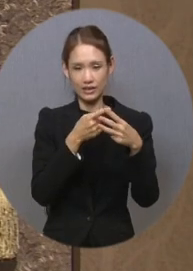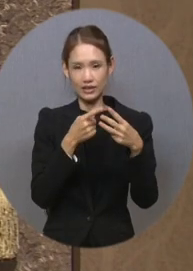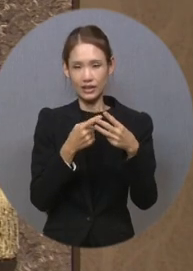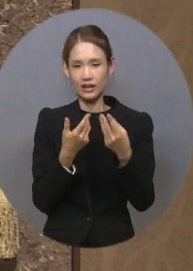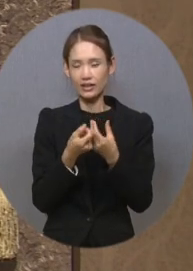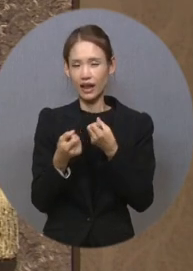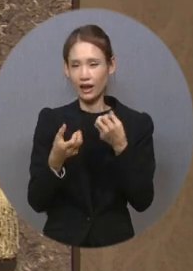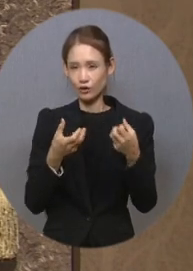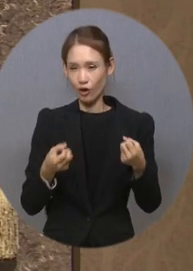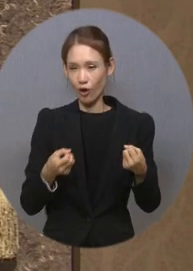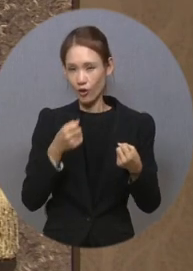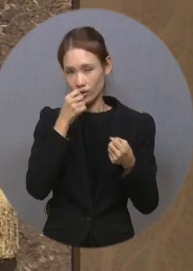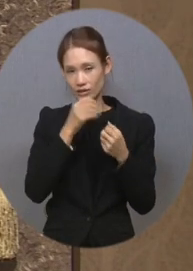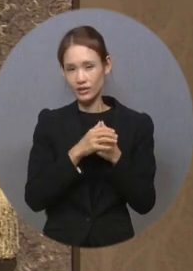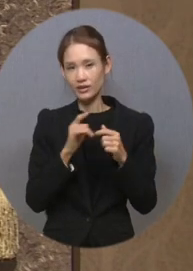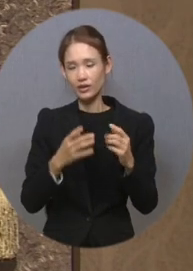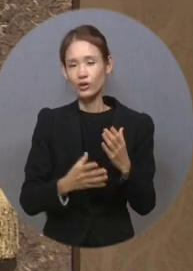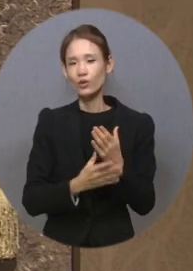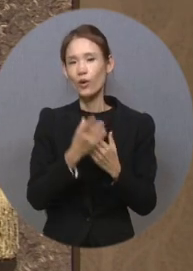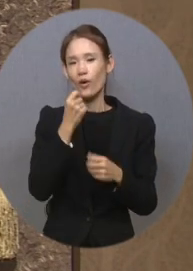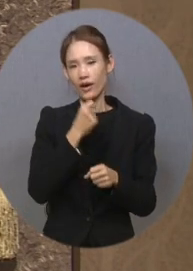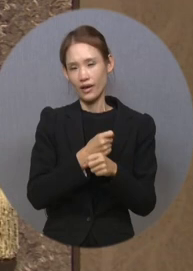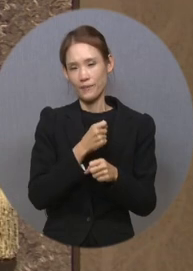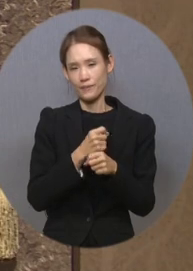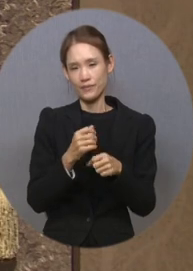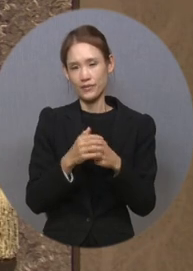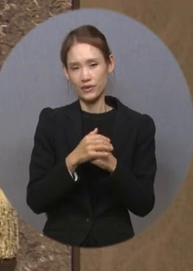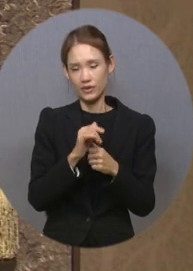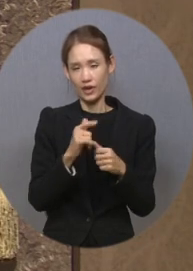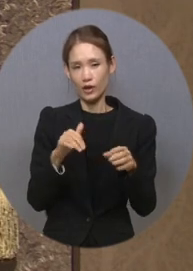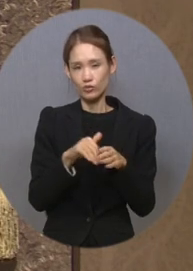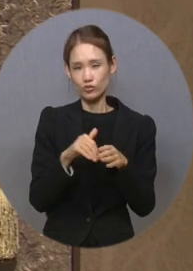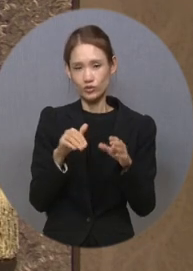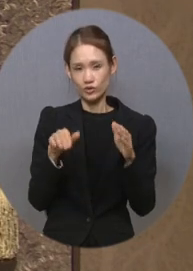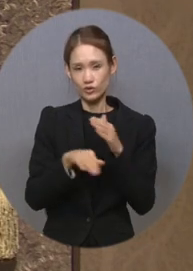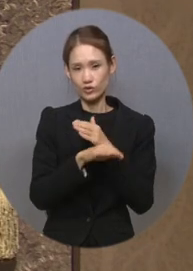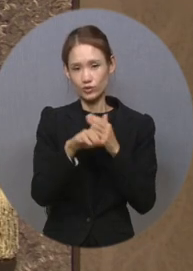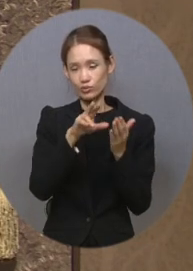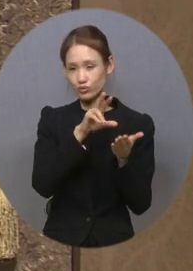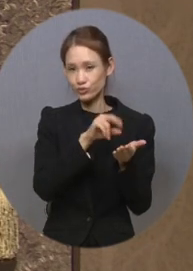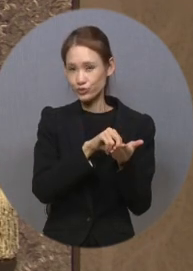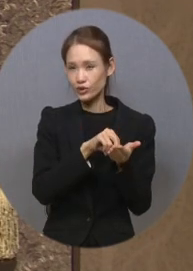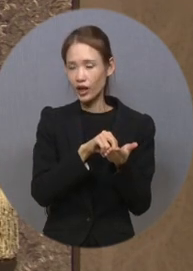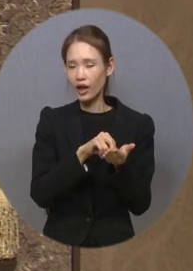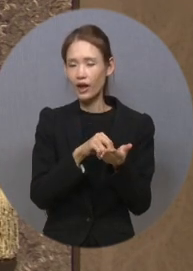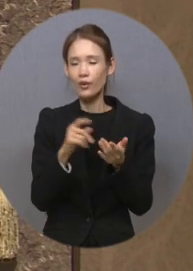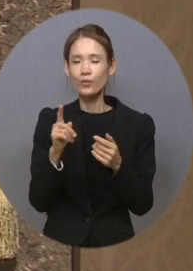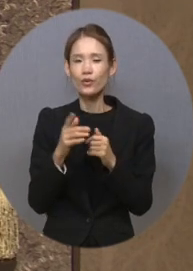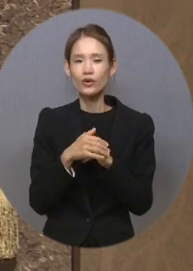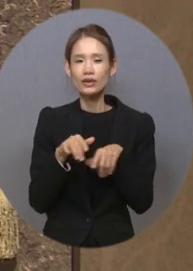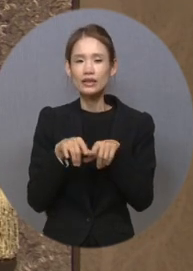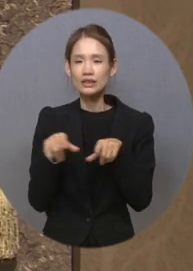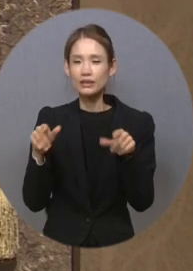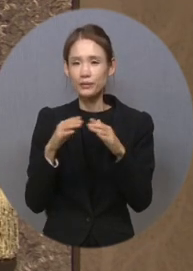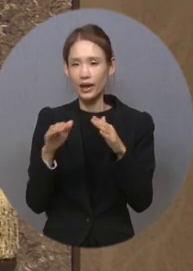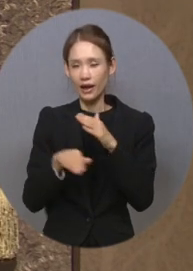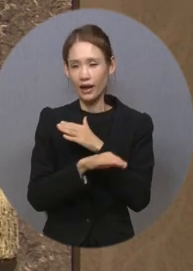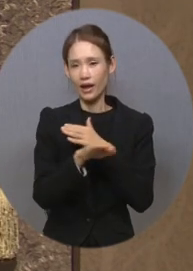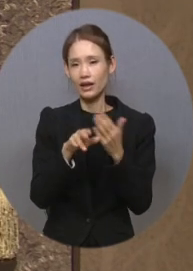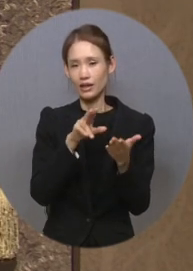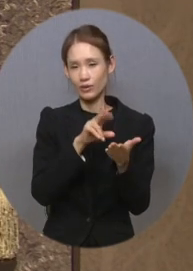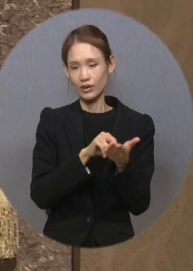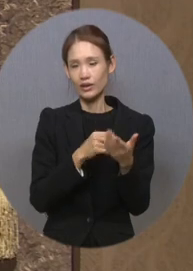네. 이거를 제가 통합을 했습니다. 그래서 다문화 가정의 문제도 우리 일반